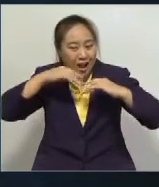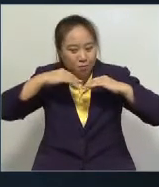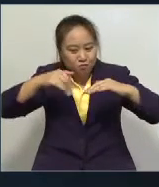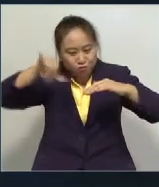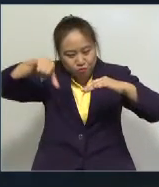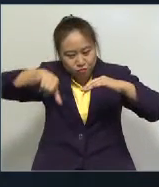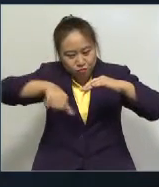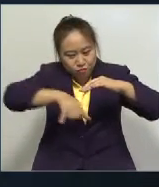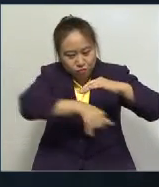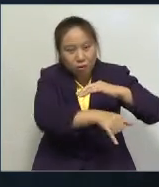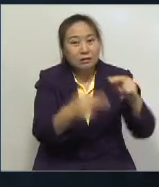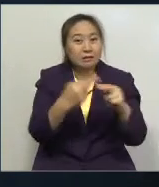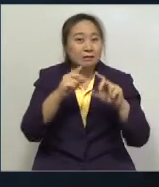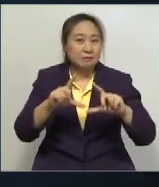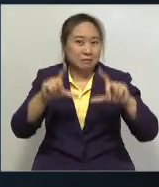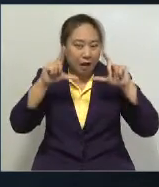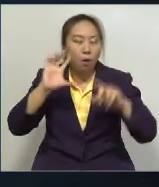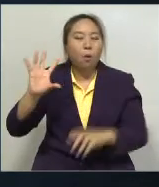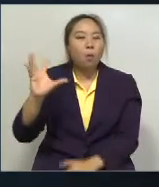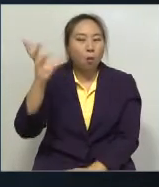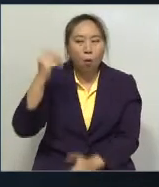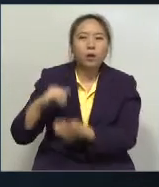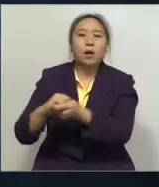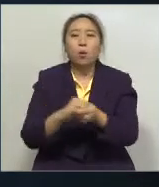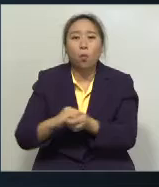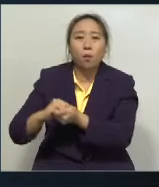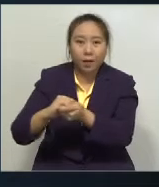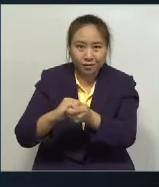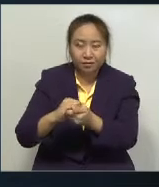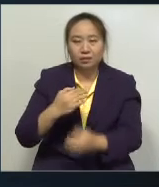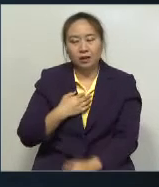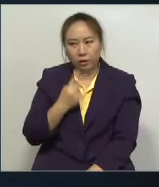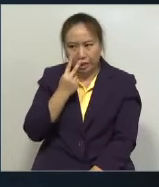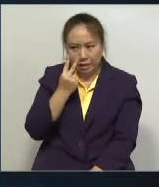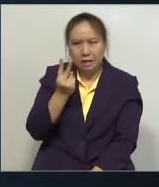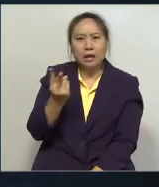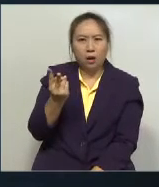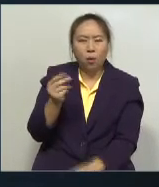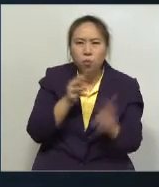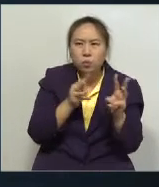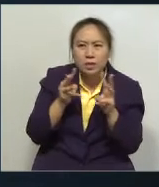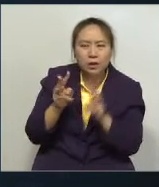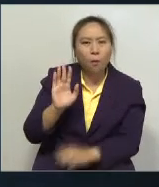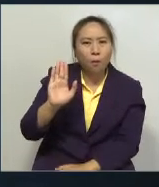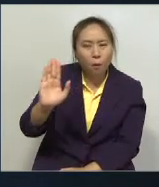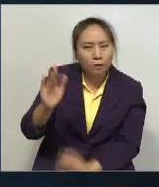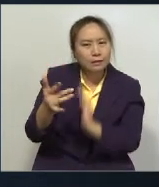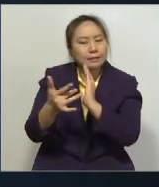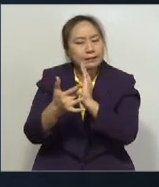กนะครับทำให้เราได้เห็นวิธีการแนวทางเทค